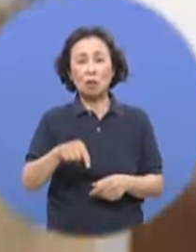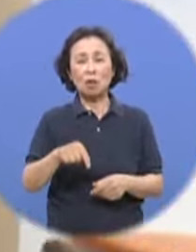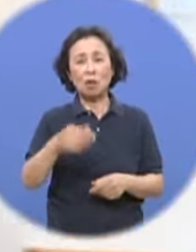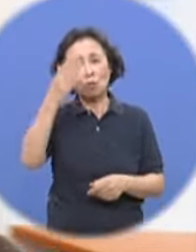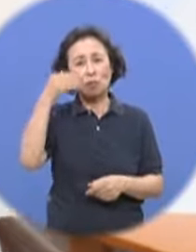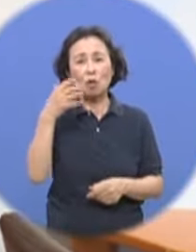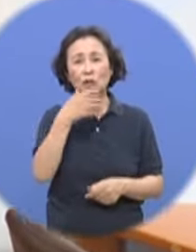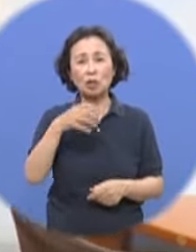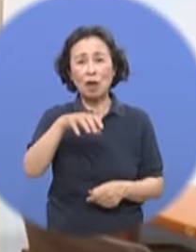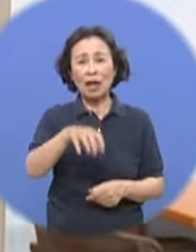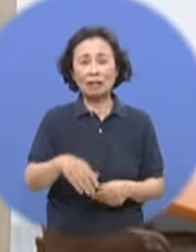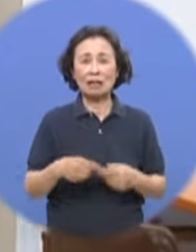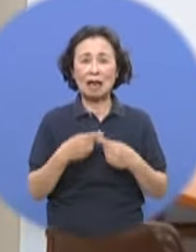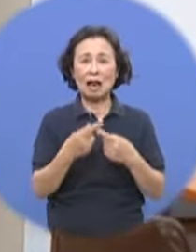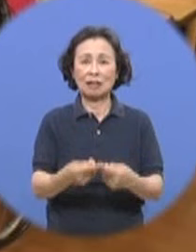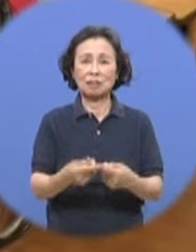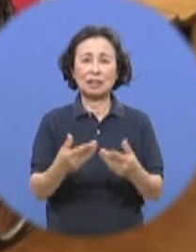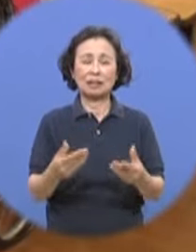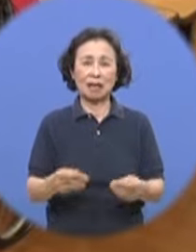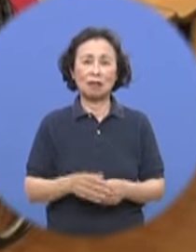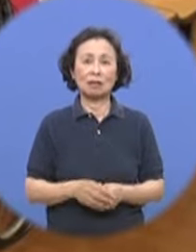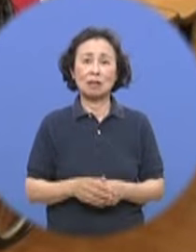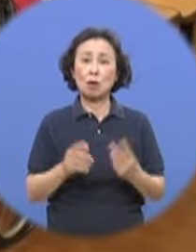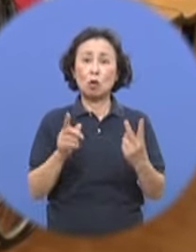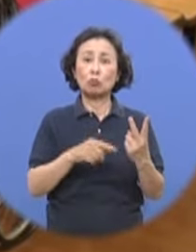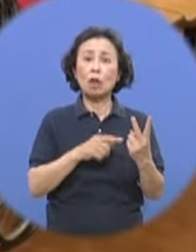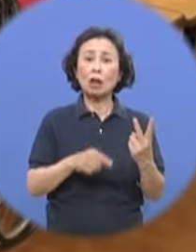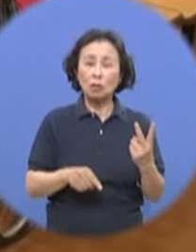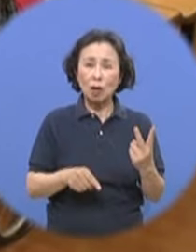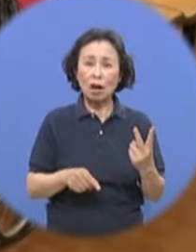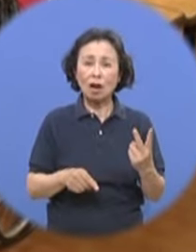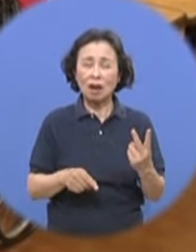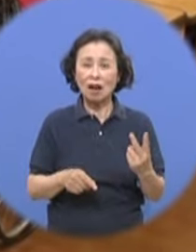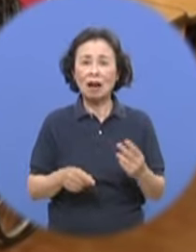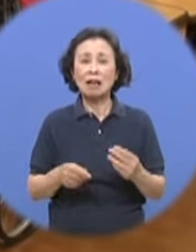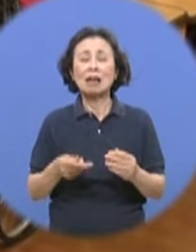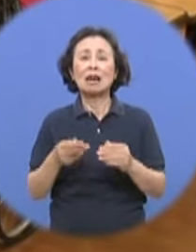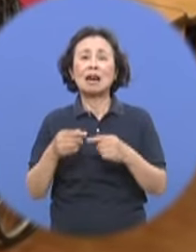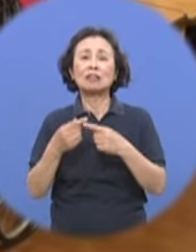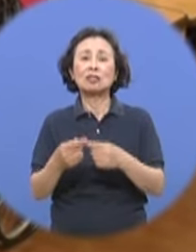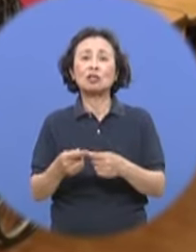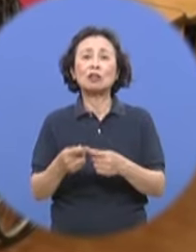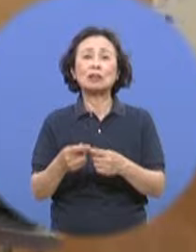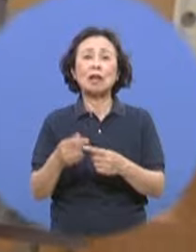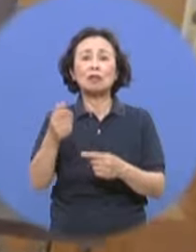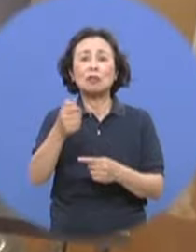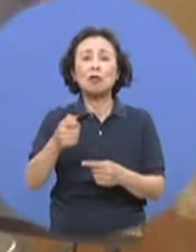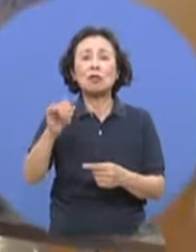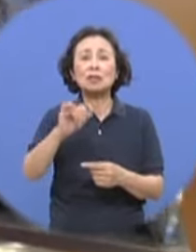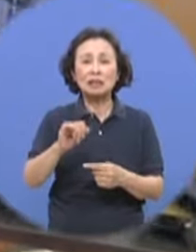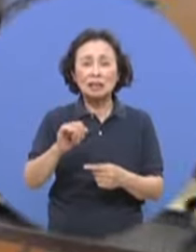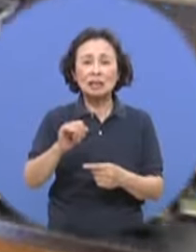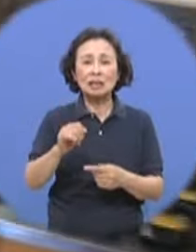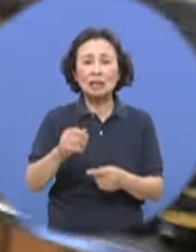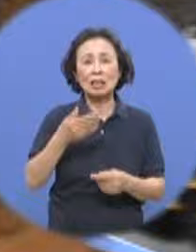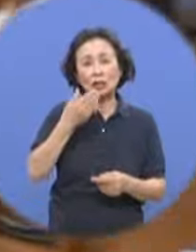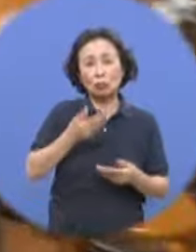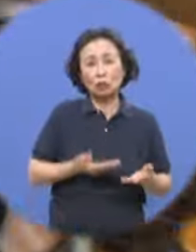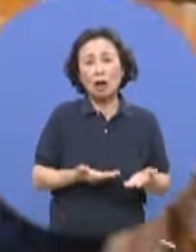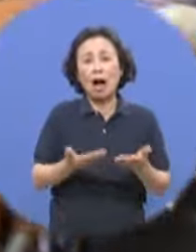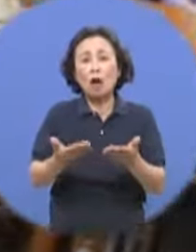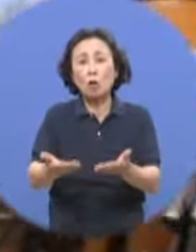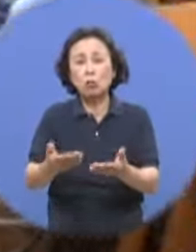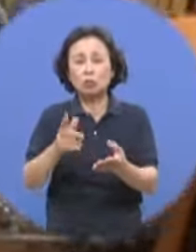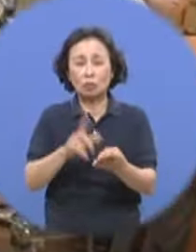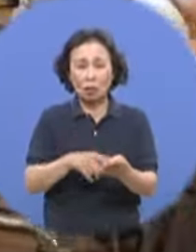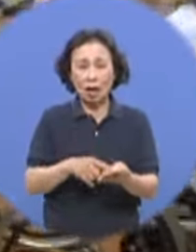2人は入所しているお年寄りに食事を運んだりお年寄りの話し相手になったりと施設のスタッフの一人